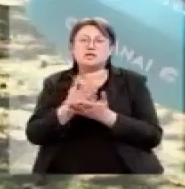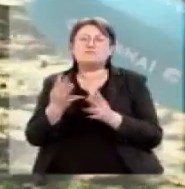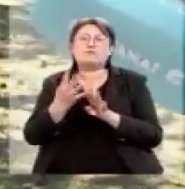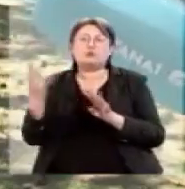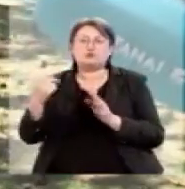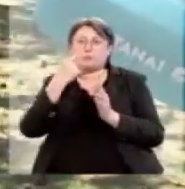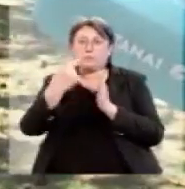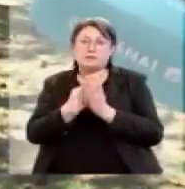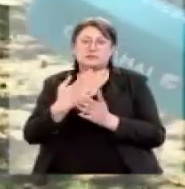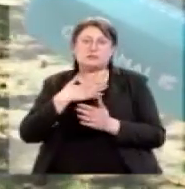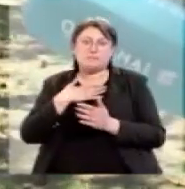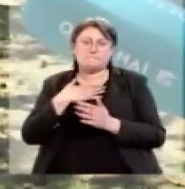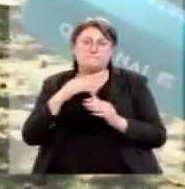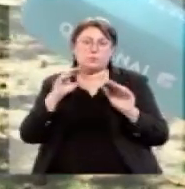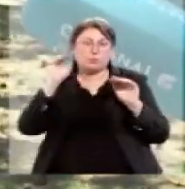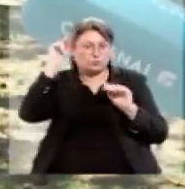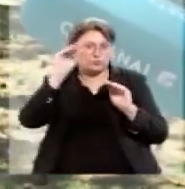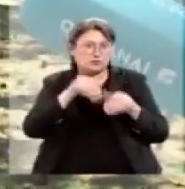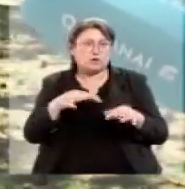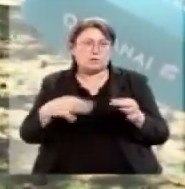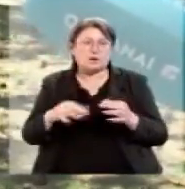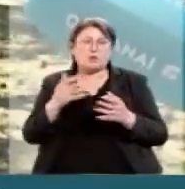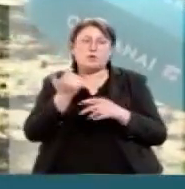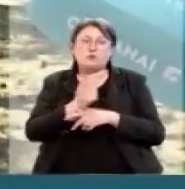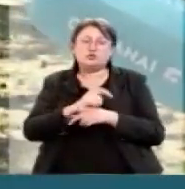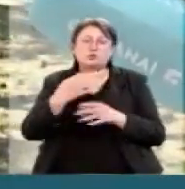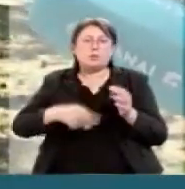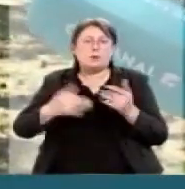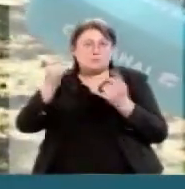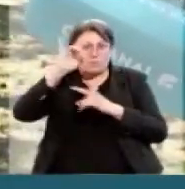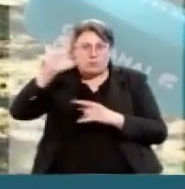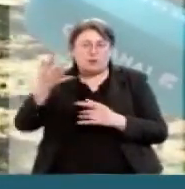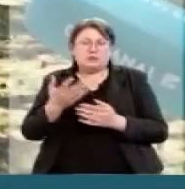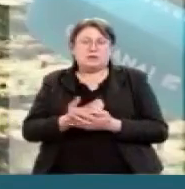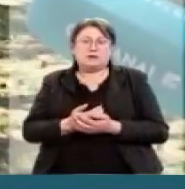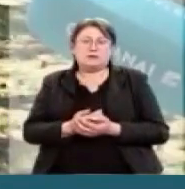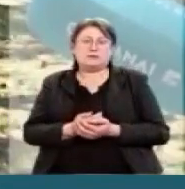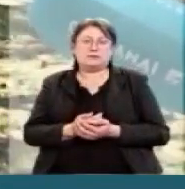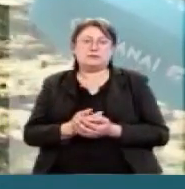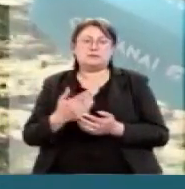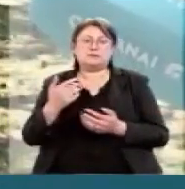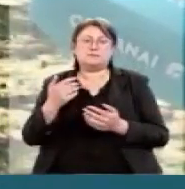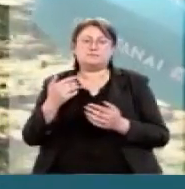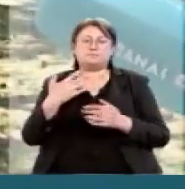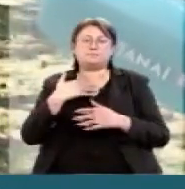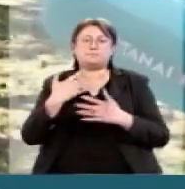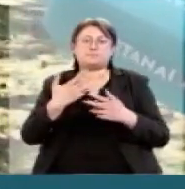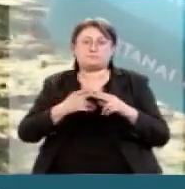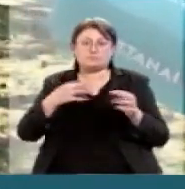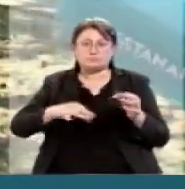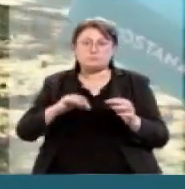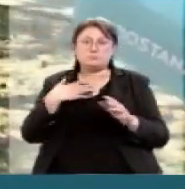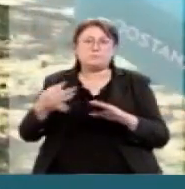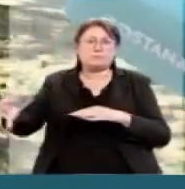к нам попасть на домбру. Сейчас она стала очень популярной. За это время мы с домброй проехали